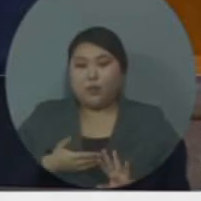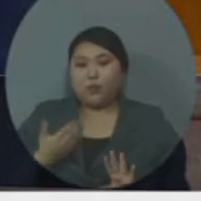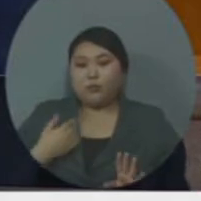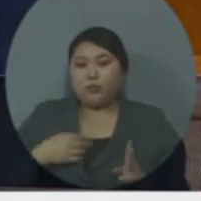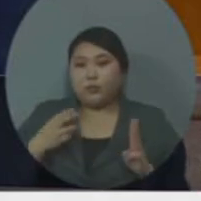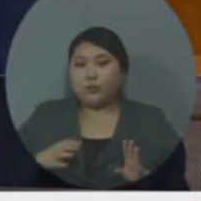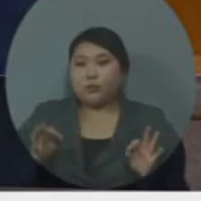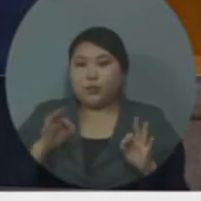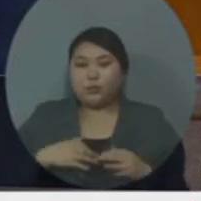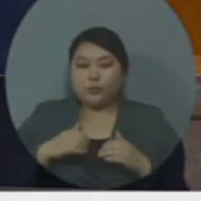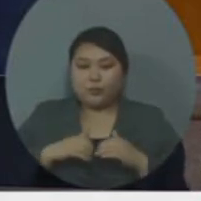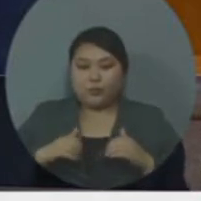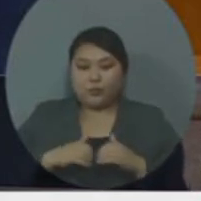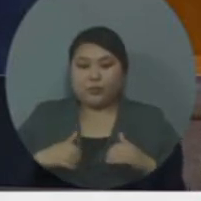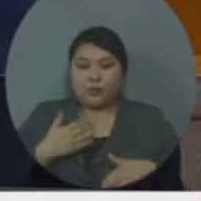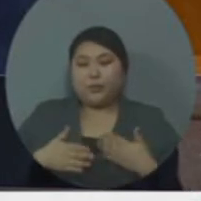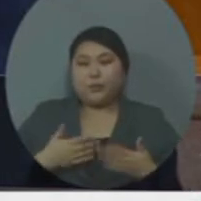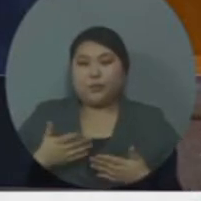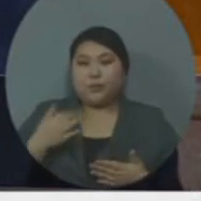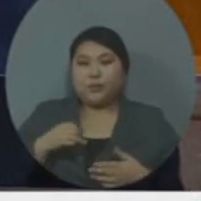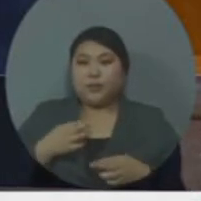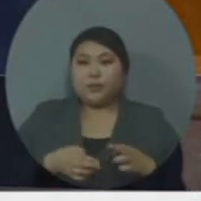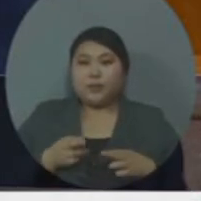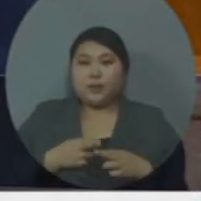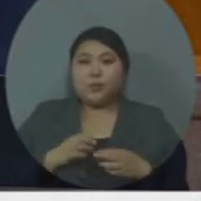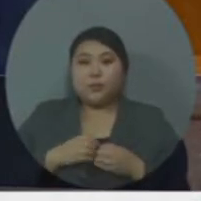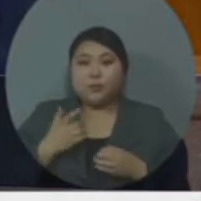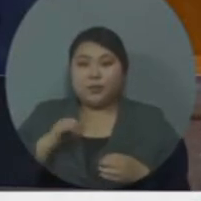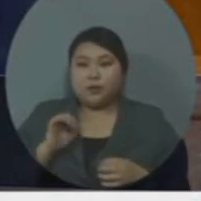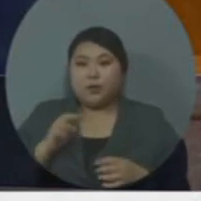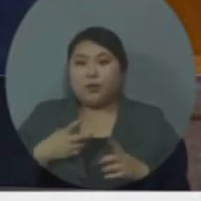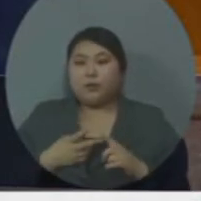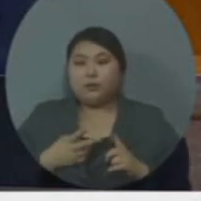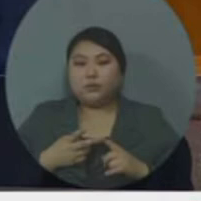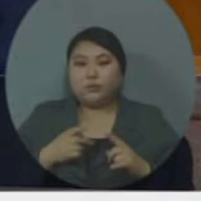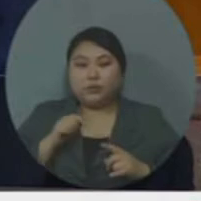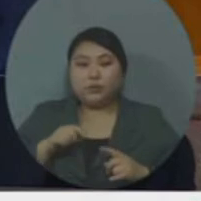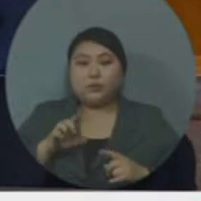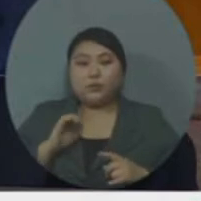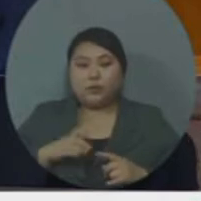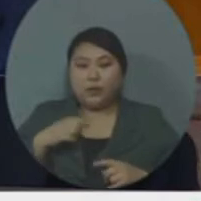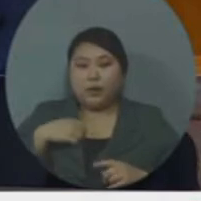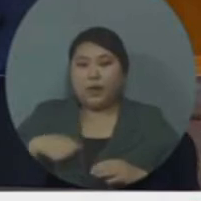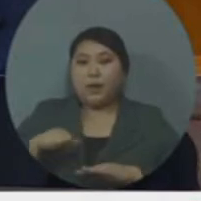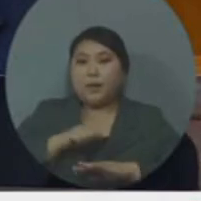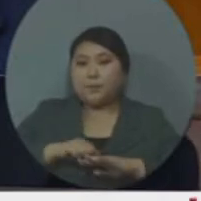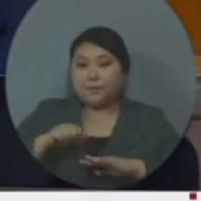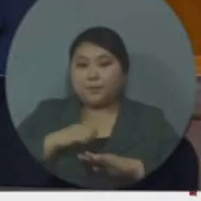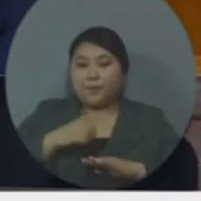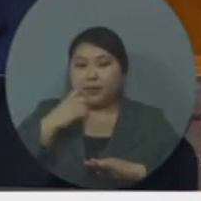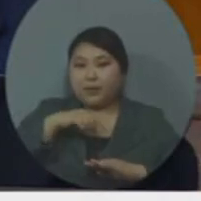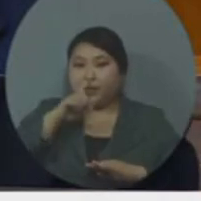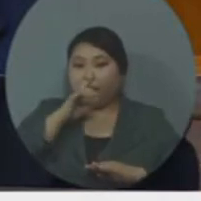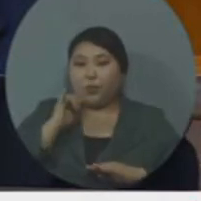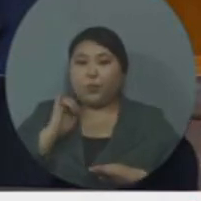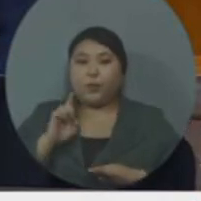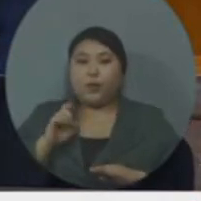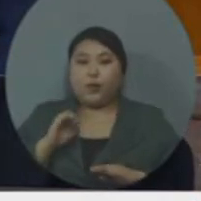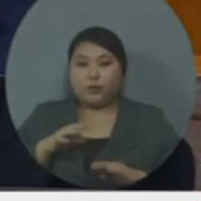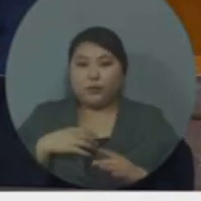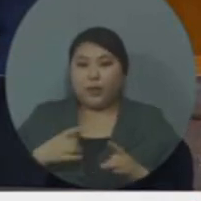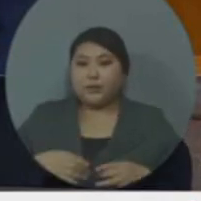тус тустай явдаг байсан давхарлууд хийгддэг байсан. За хоёрдугаар энд одоо бас амиг нийслэлүүд ялангуяа Улаанбаатар хотод гарч ирж